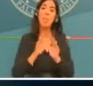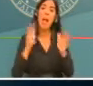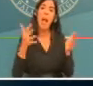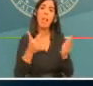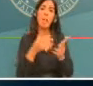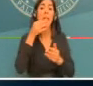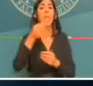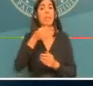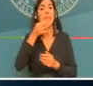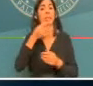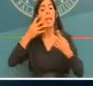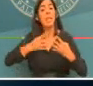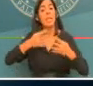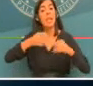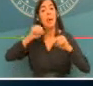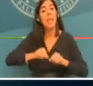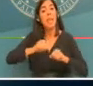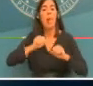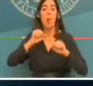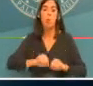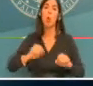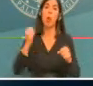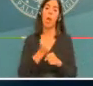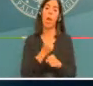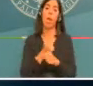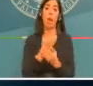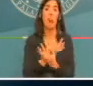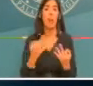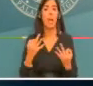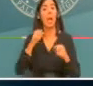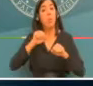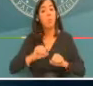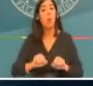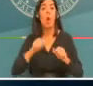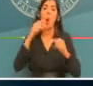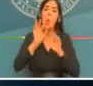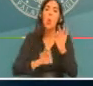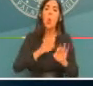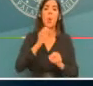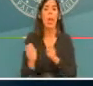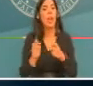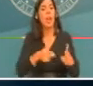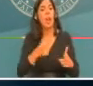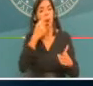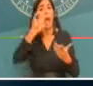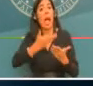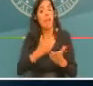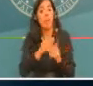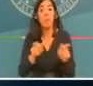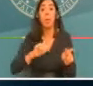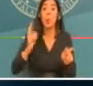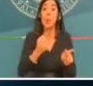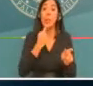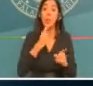adeguati a tutti i cittadini significa anche scongiurare un secondo lockdown generalizzato come